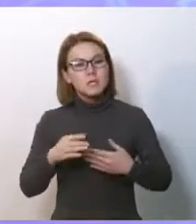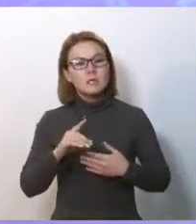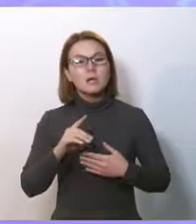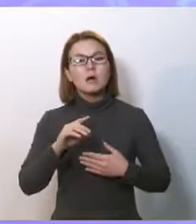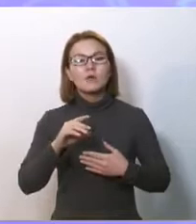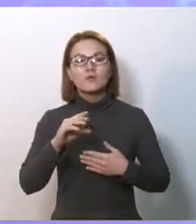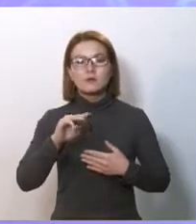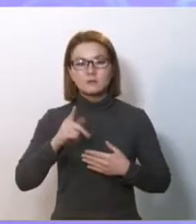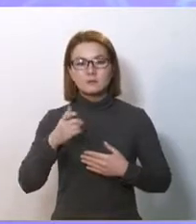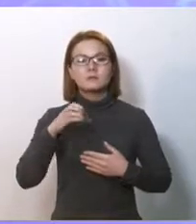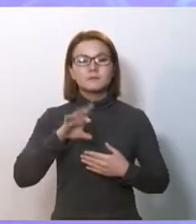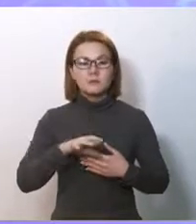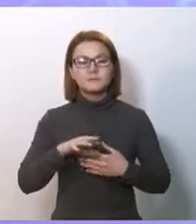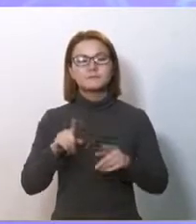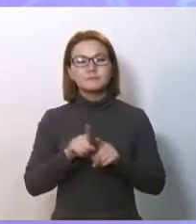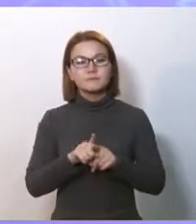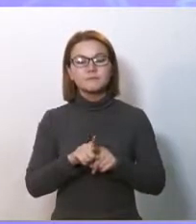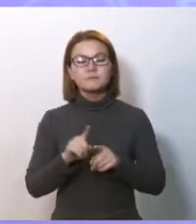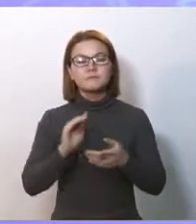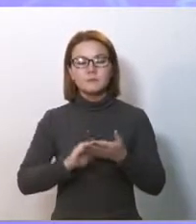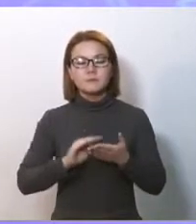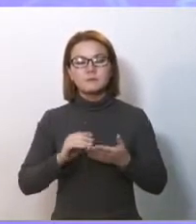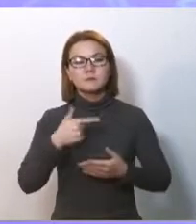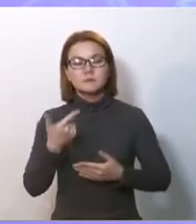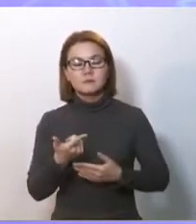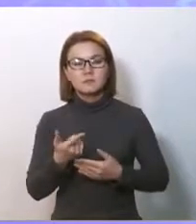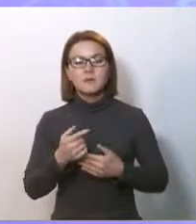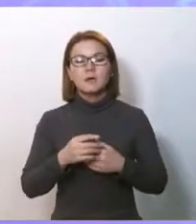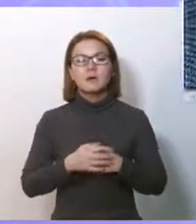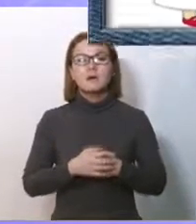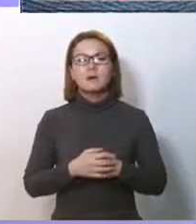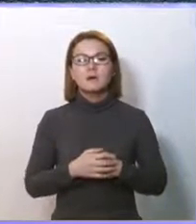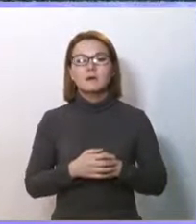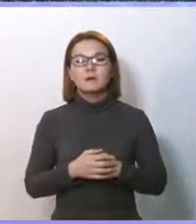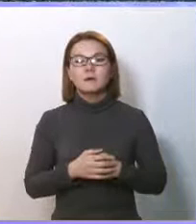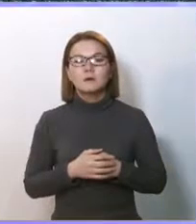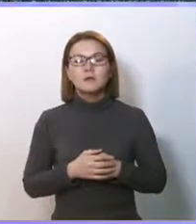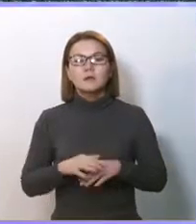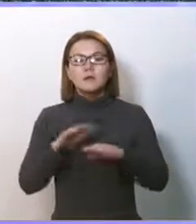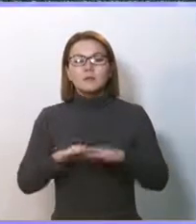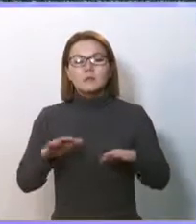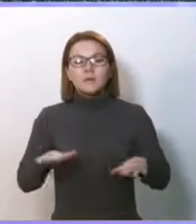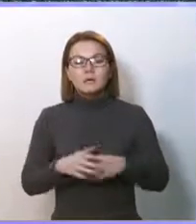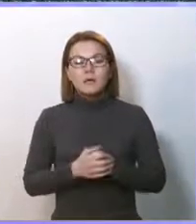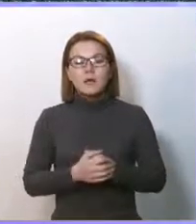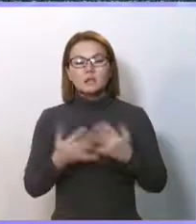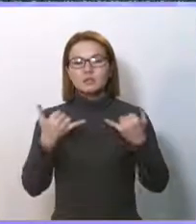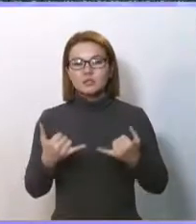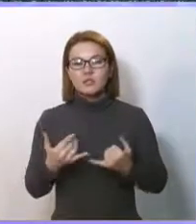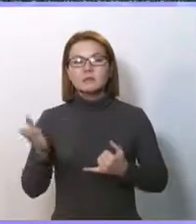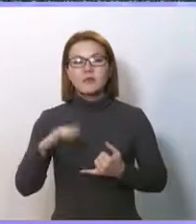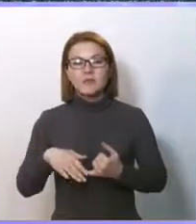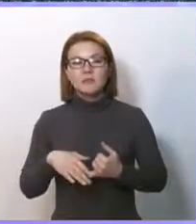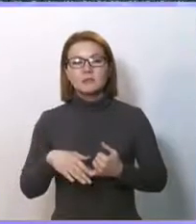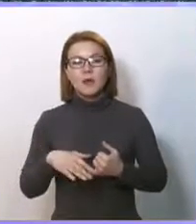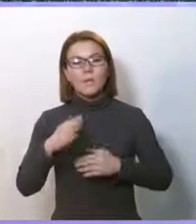«что делать?» пишется мягкий знак перед суффиксом «ся». Ребята, а сейчас